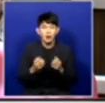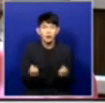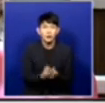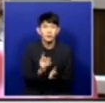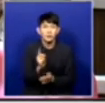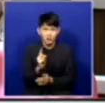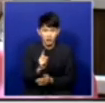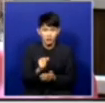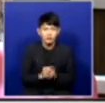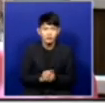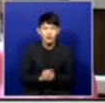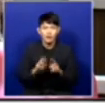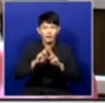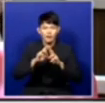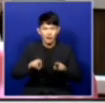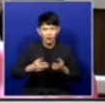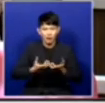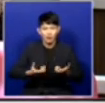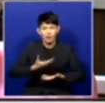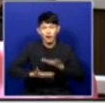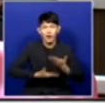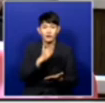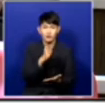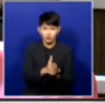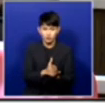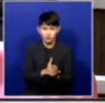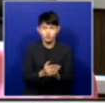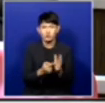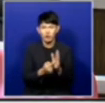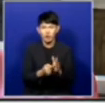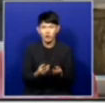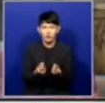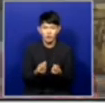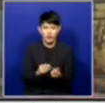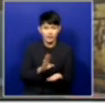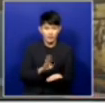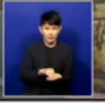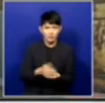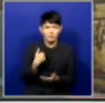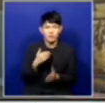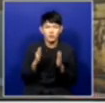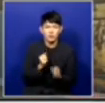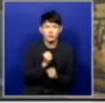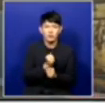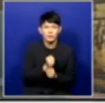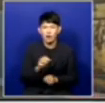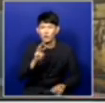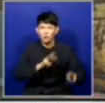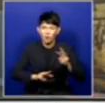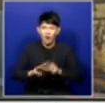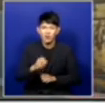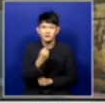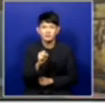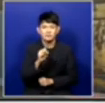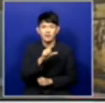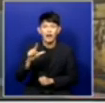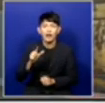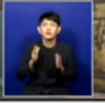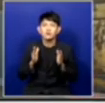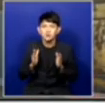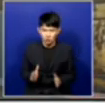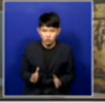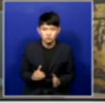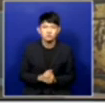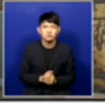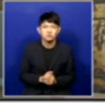ของกิจการตัวเลขมีการคาดการณ์ว่าจะมีคนตกงานสูงถึงเกือบ10ล้านคนการท่